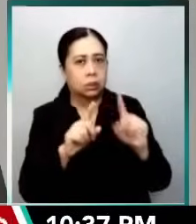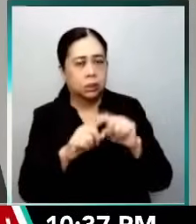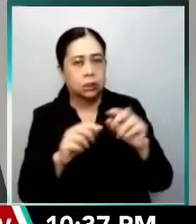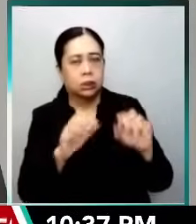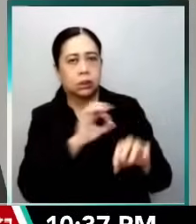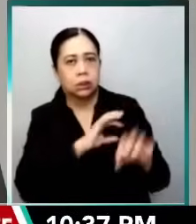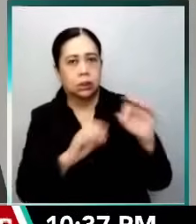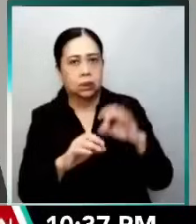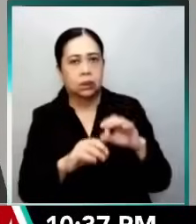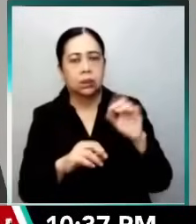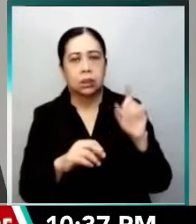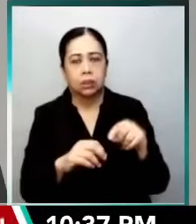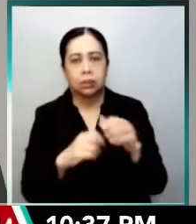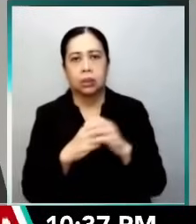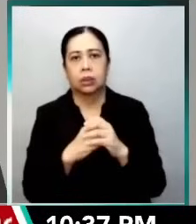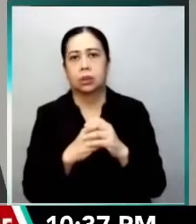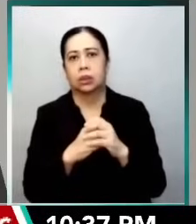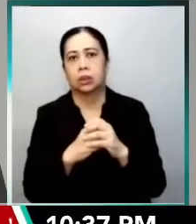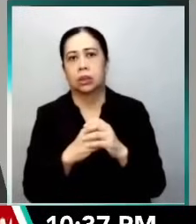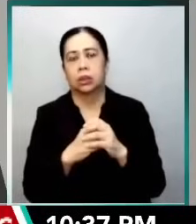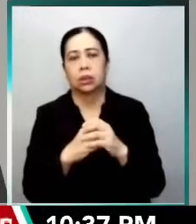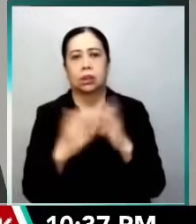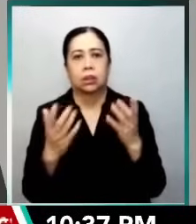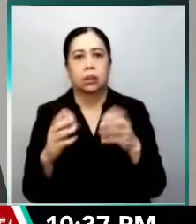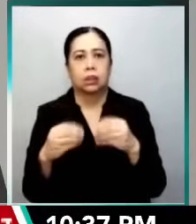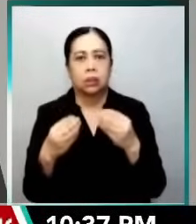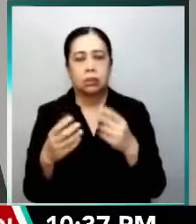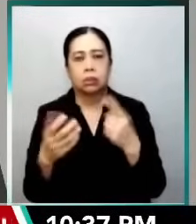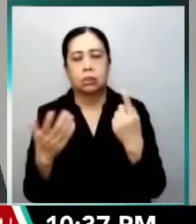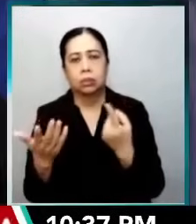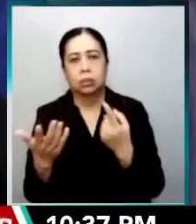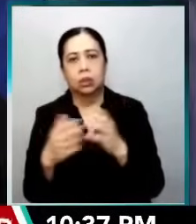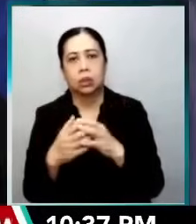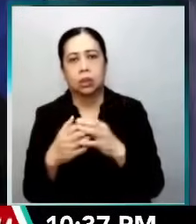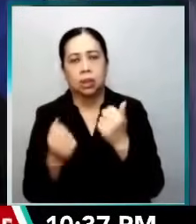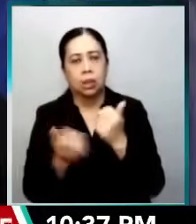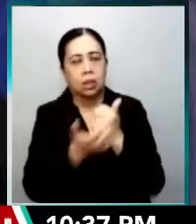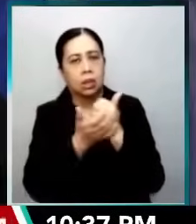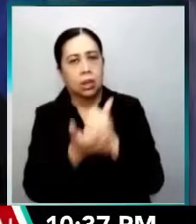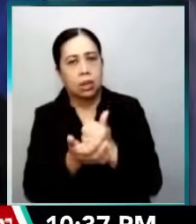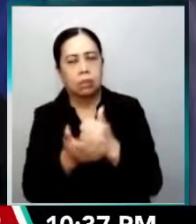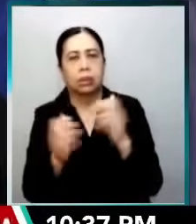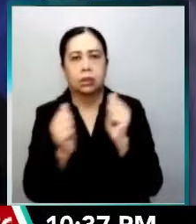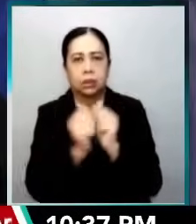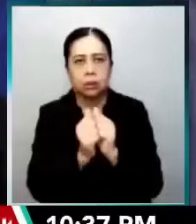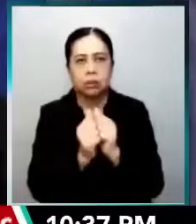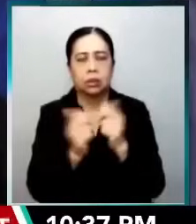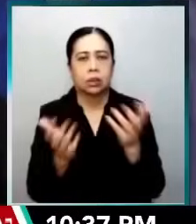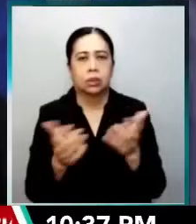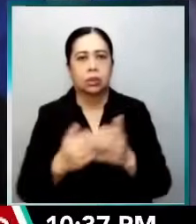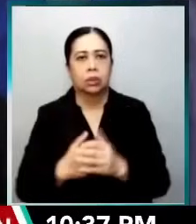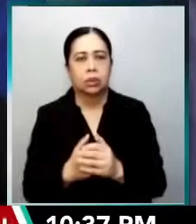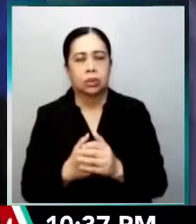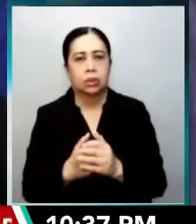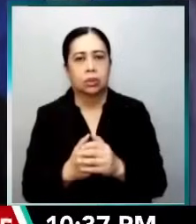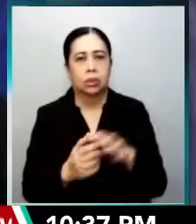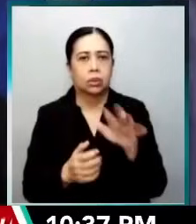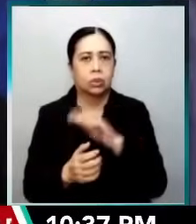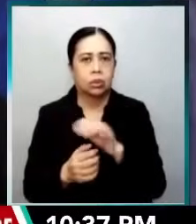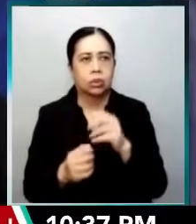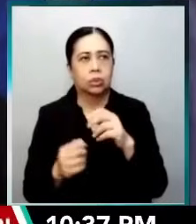ay bigyan niya ng kaukulang pagsaklolo. Kasama na po rito ay yung mga lapses